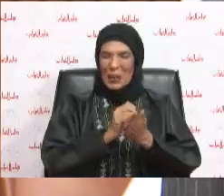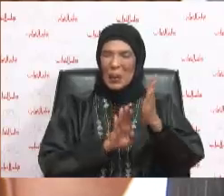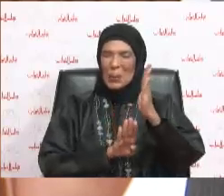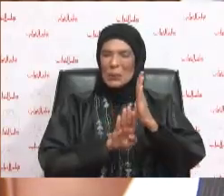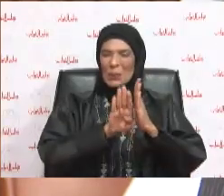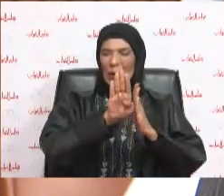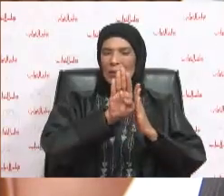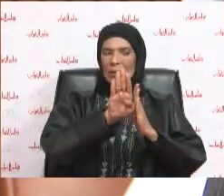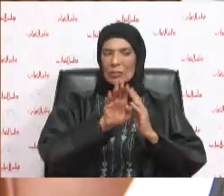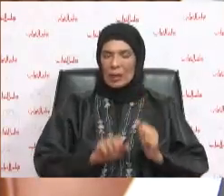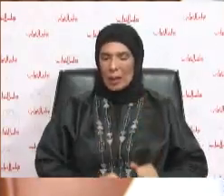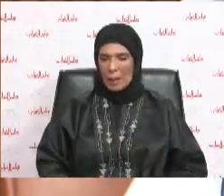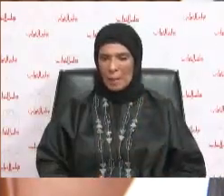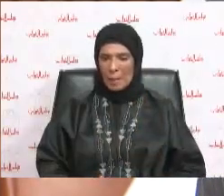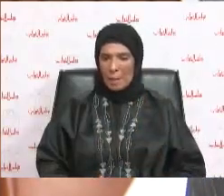مثل هذا القطاع.